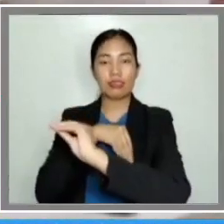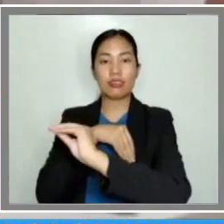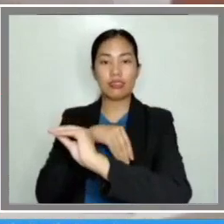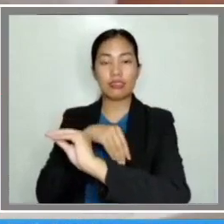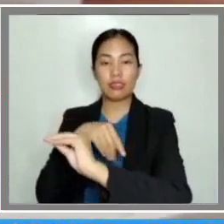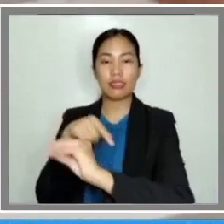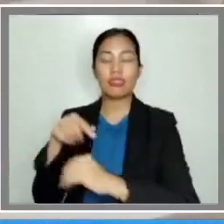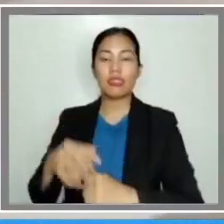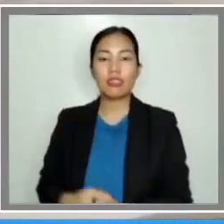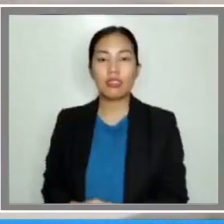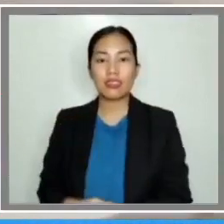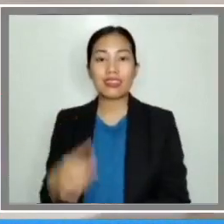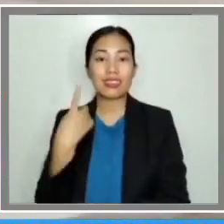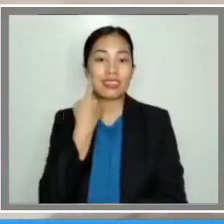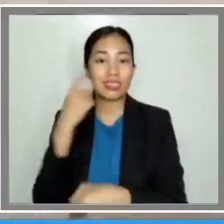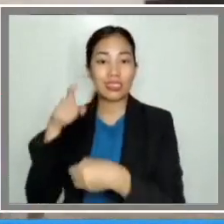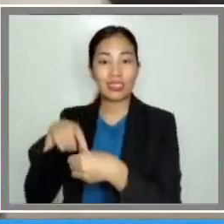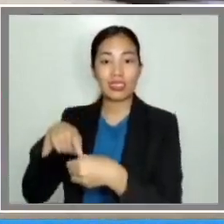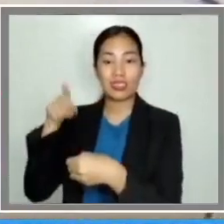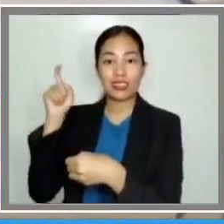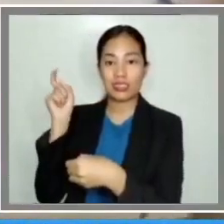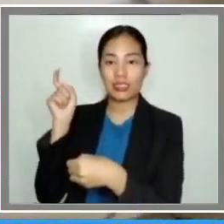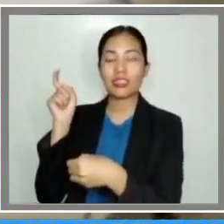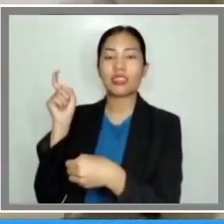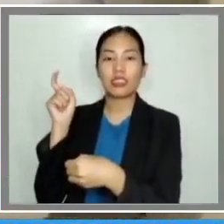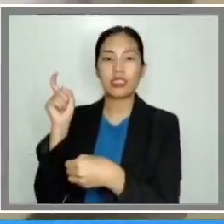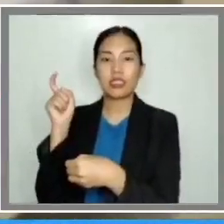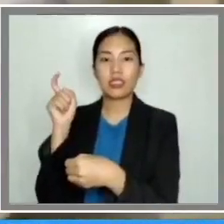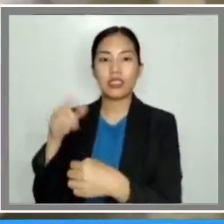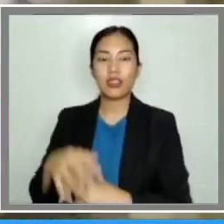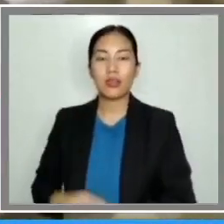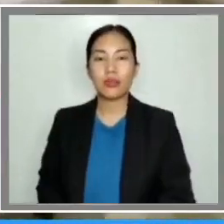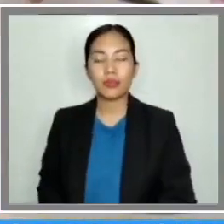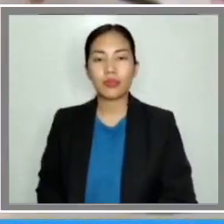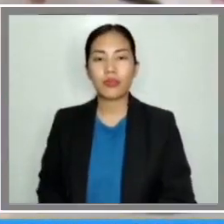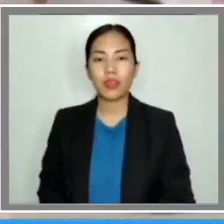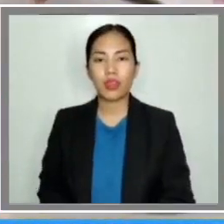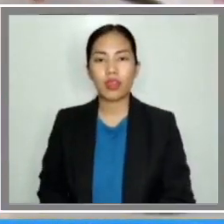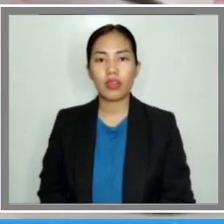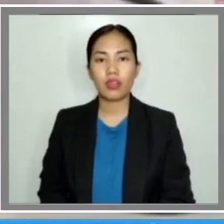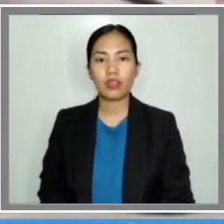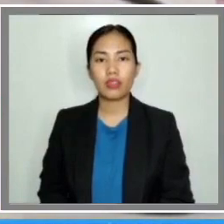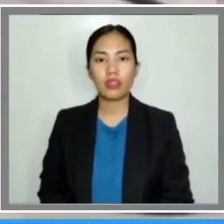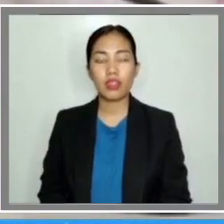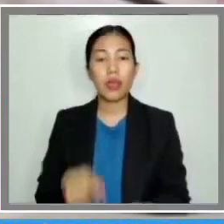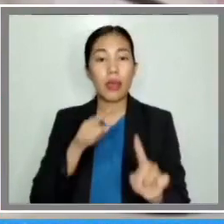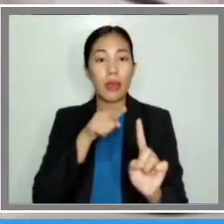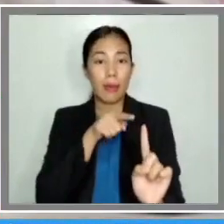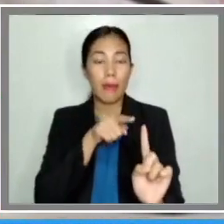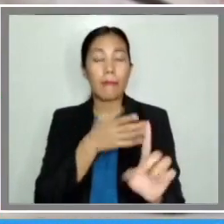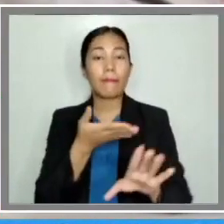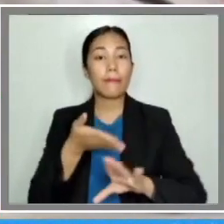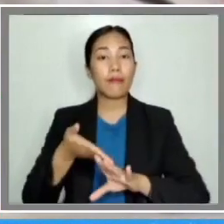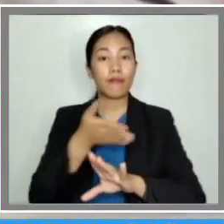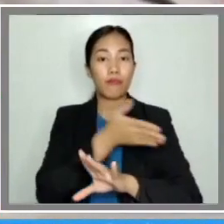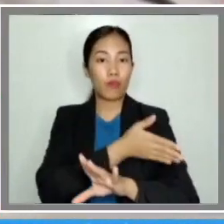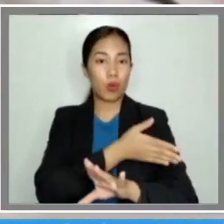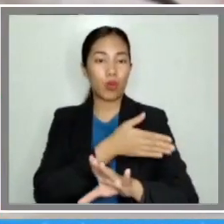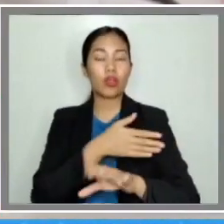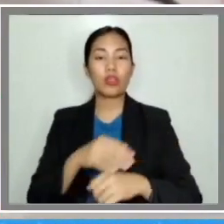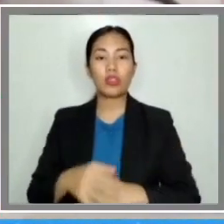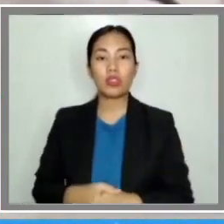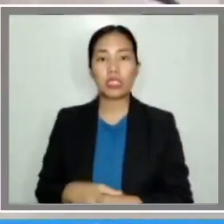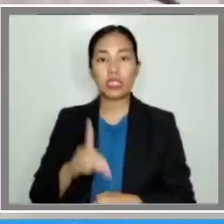na nagbitiw sa pwesto matapos ang sigalote Bautista. Si Villacorta, bago ang kanyang posisyon sa DOTR, ay nagsilbing